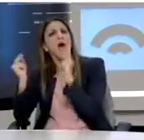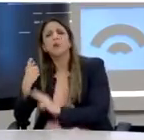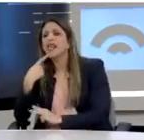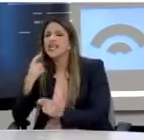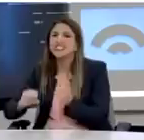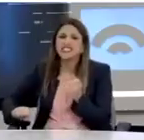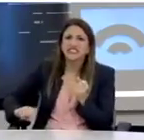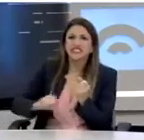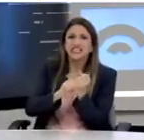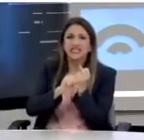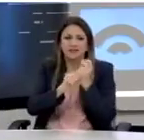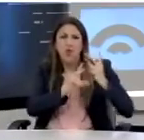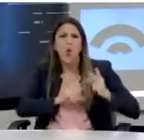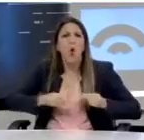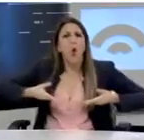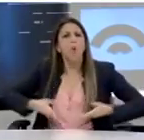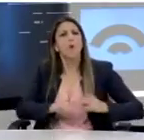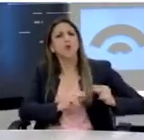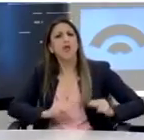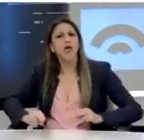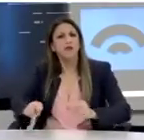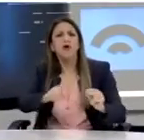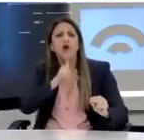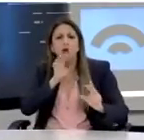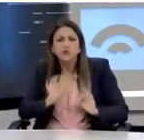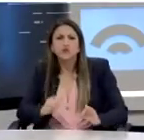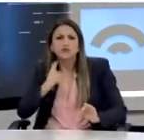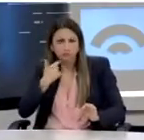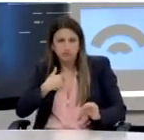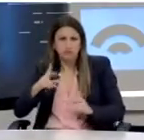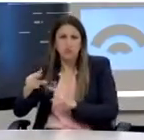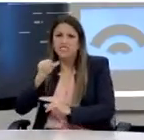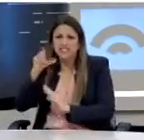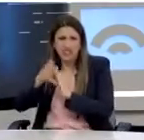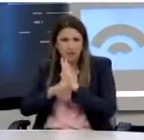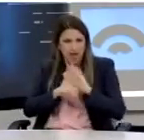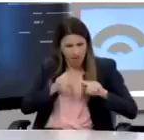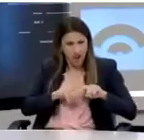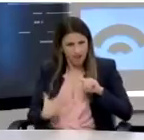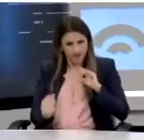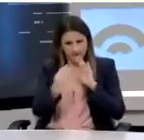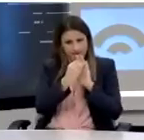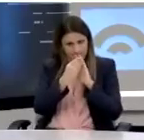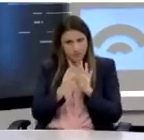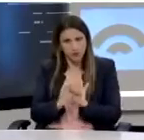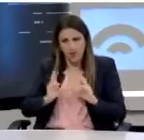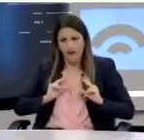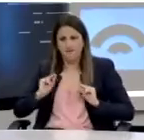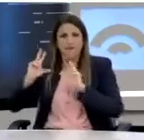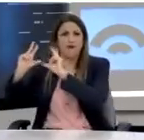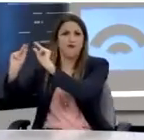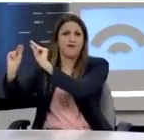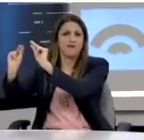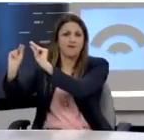στήριξη της ομογένειας, όπως ακριβώς κάνουμε λόγο και στο δικό μας Σύνταγμα. Είναι λοιπόν σαφές, κυρίες και κύριοι